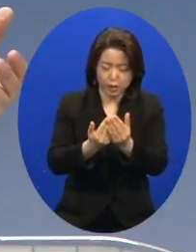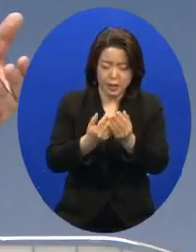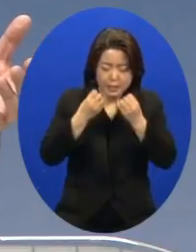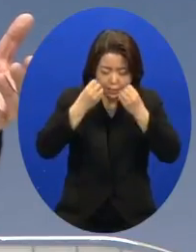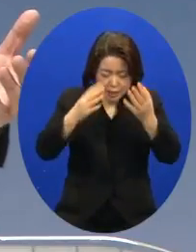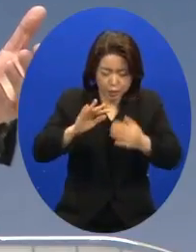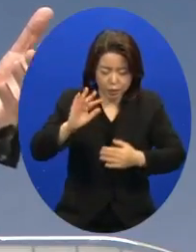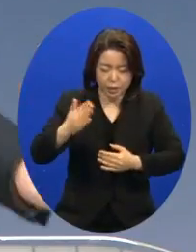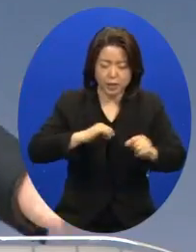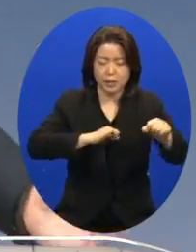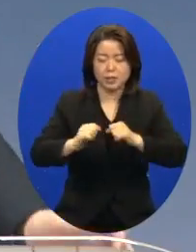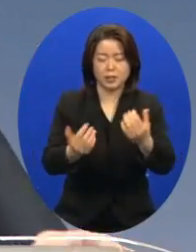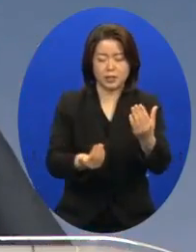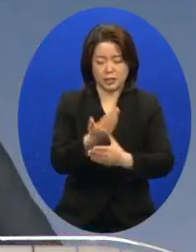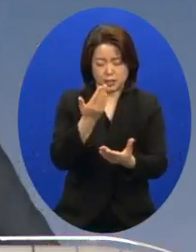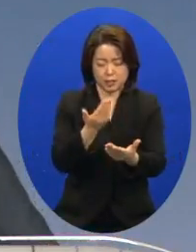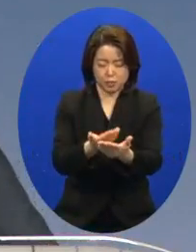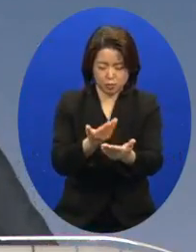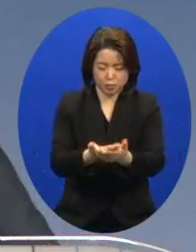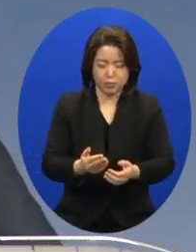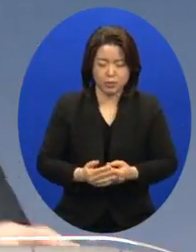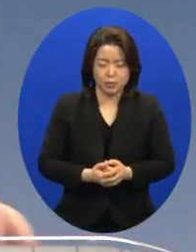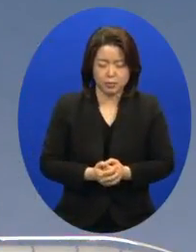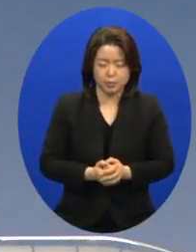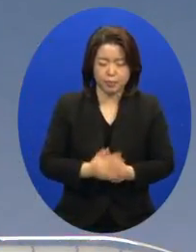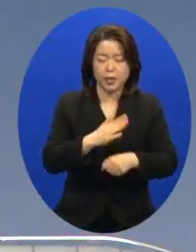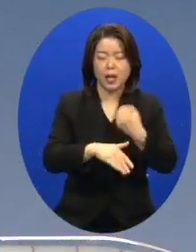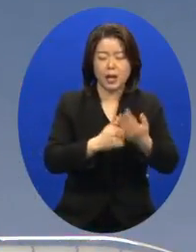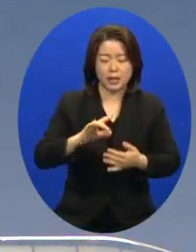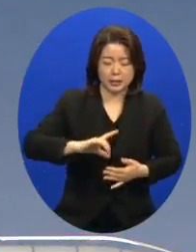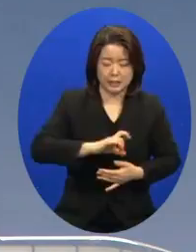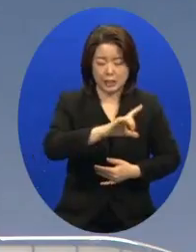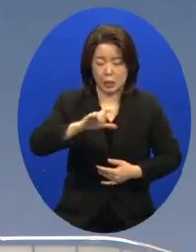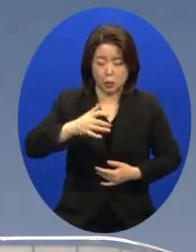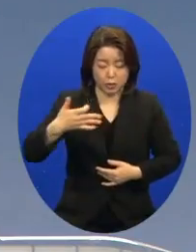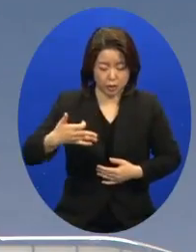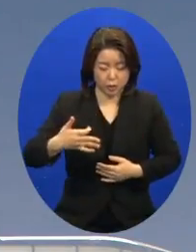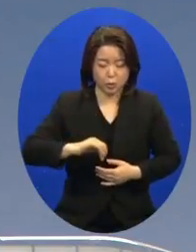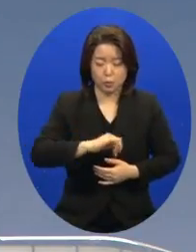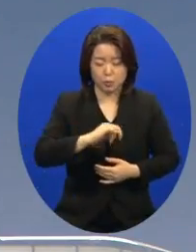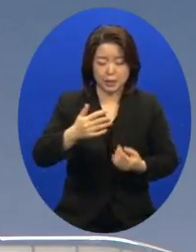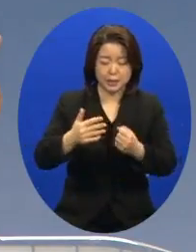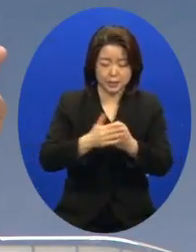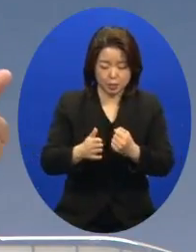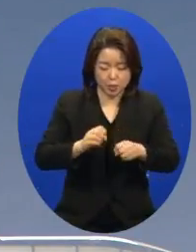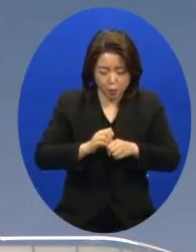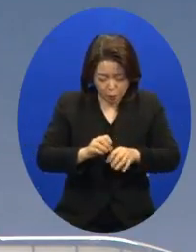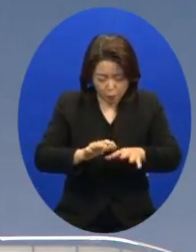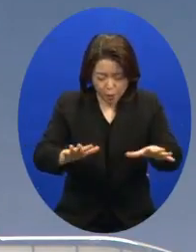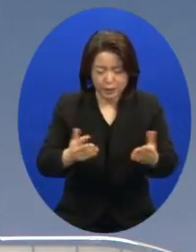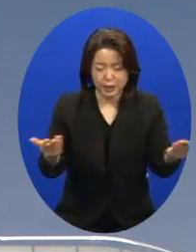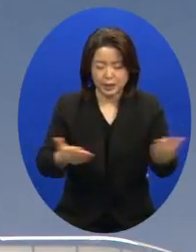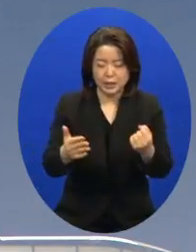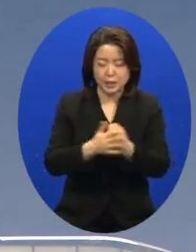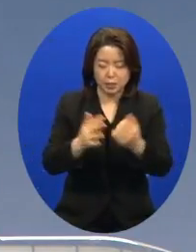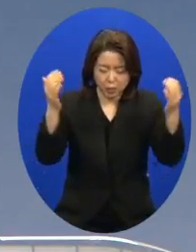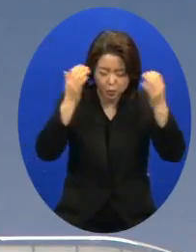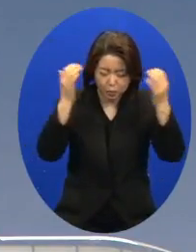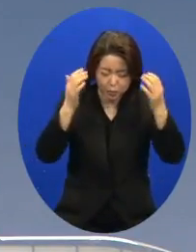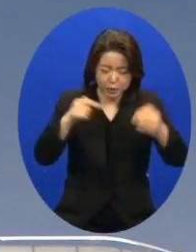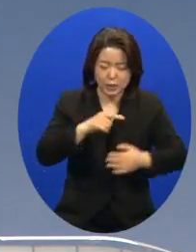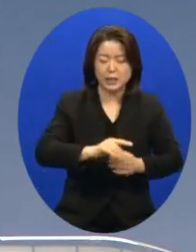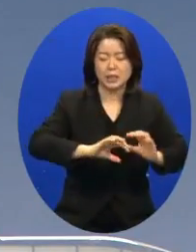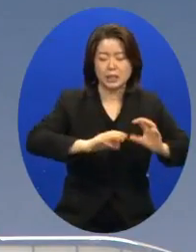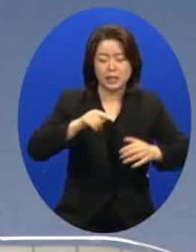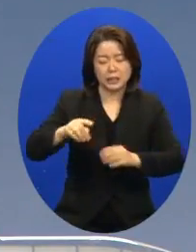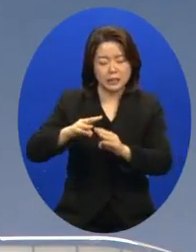역사가 일어나게 하여 주옵소서 하나님 고르라 일고 바이러스의 확산에 로 인해서 고통당하는 이 나라